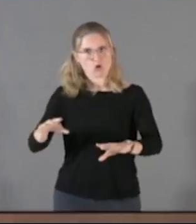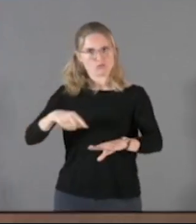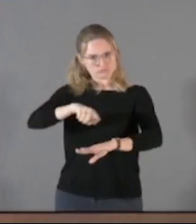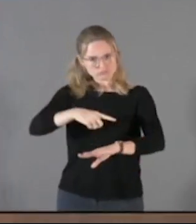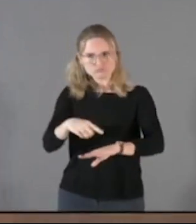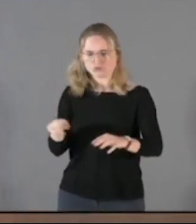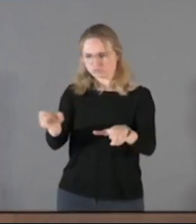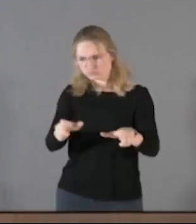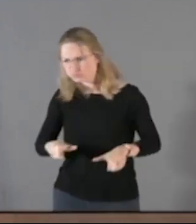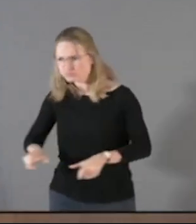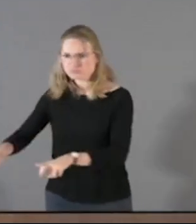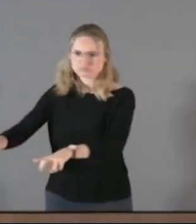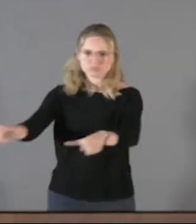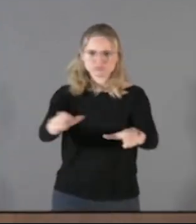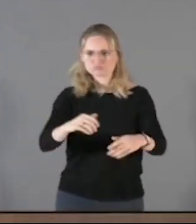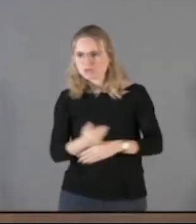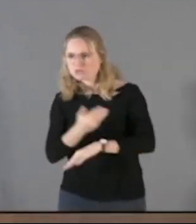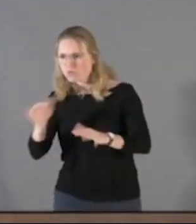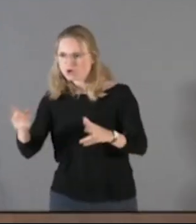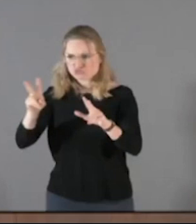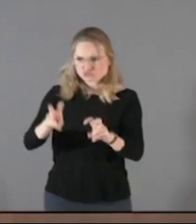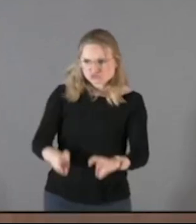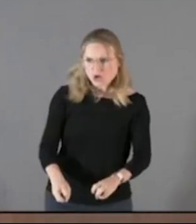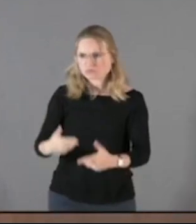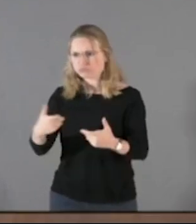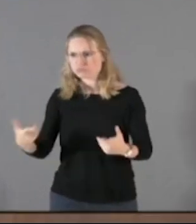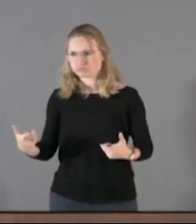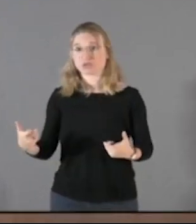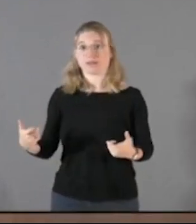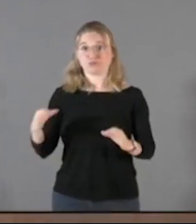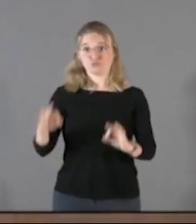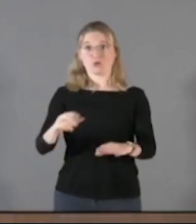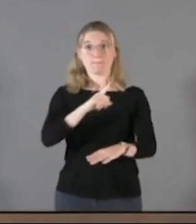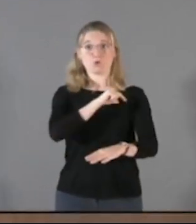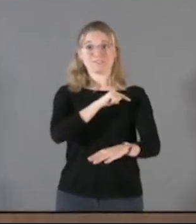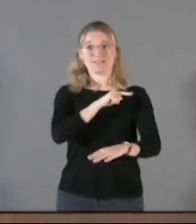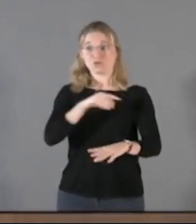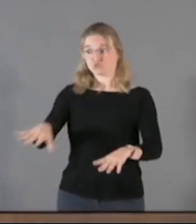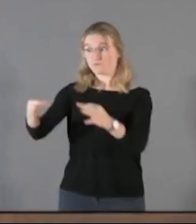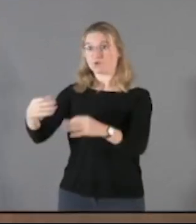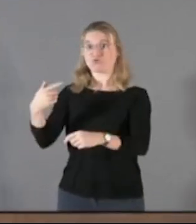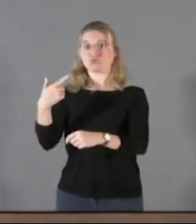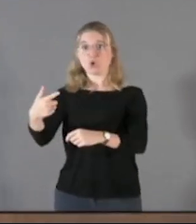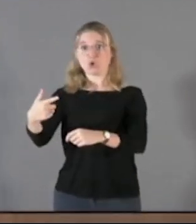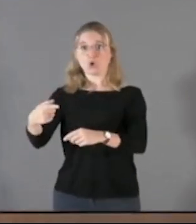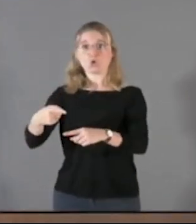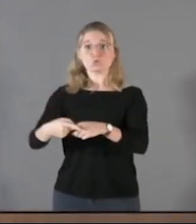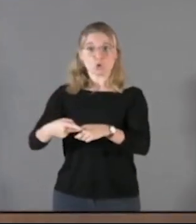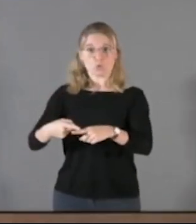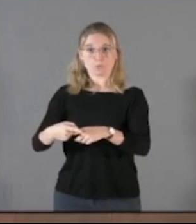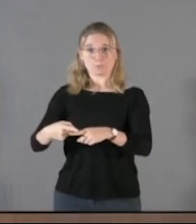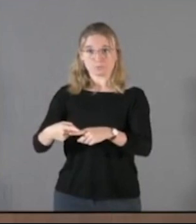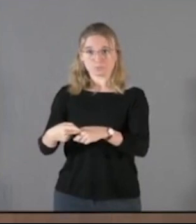qui se passait autour de l'établissement et ces policiers ont trouvé 2 couteaux soigneusement rangés, soigneusement cachés